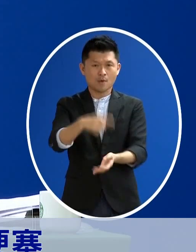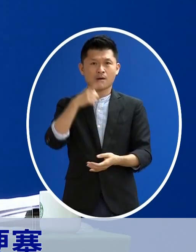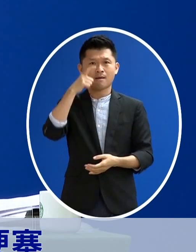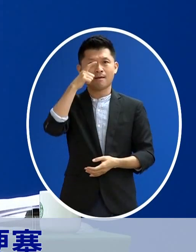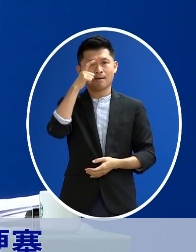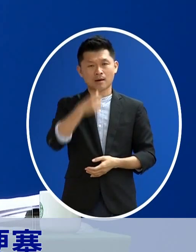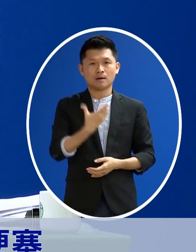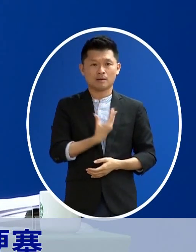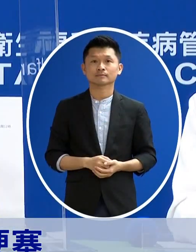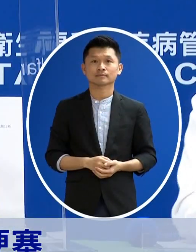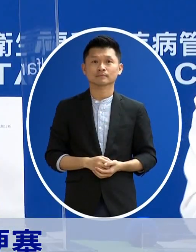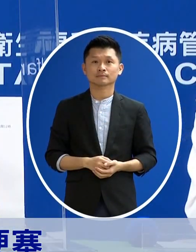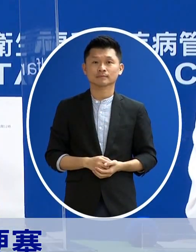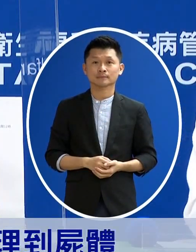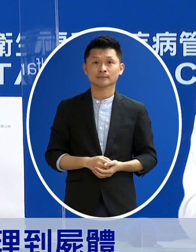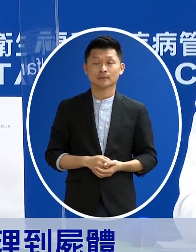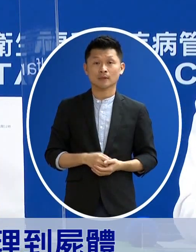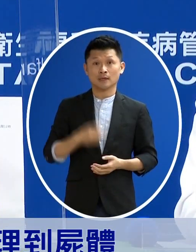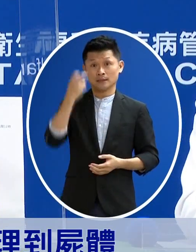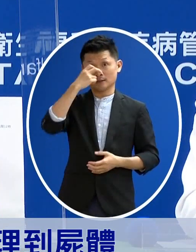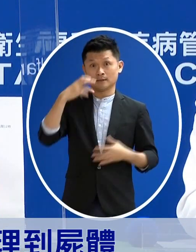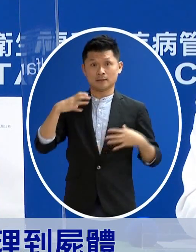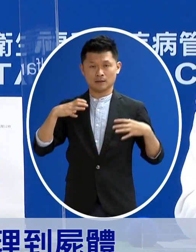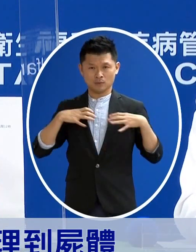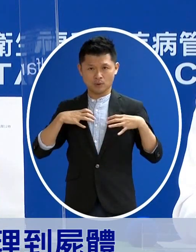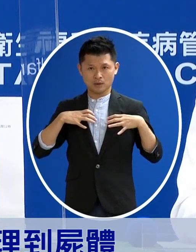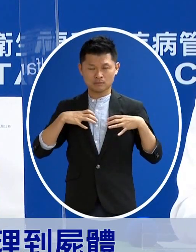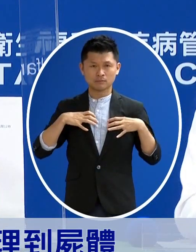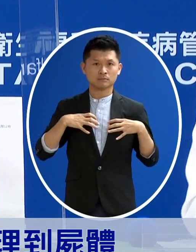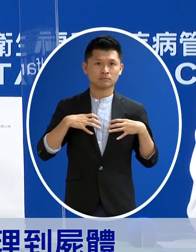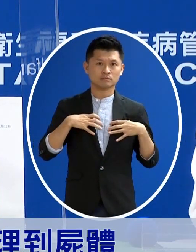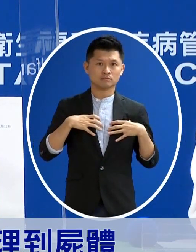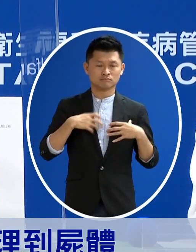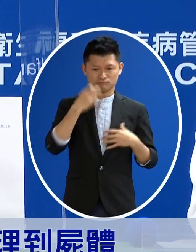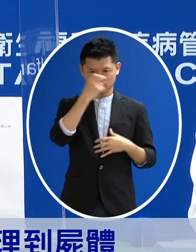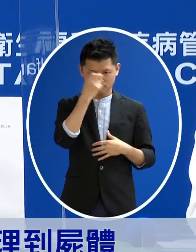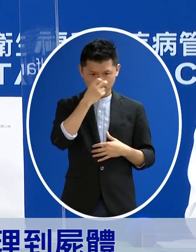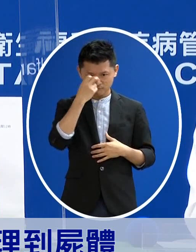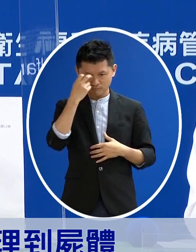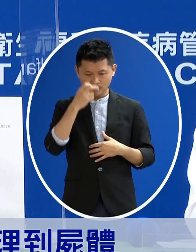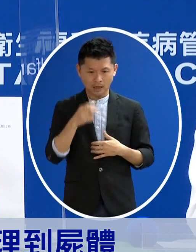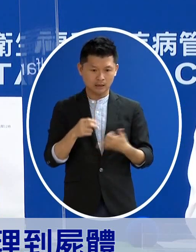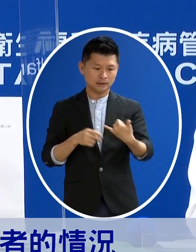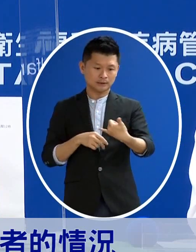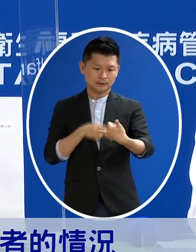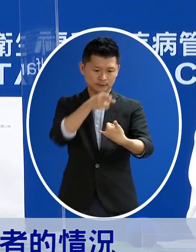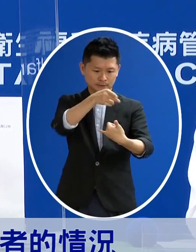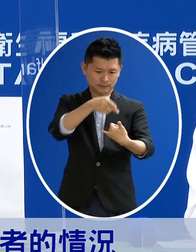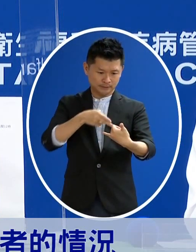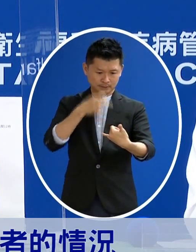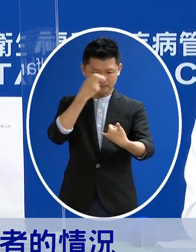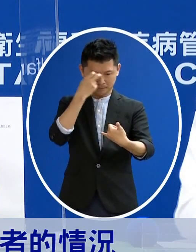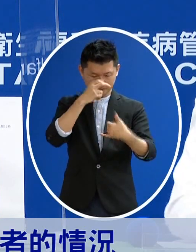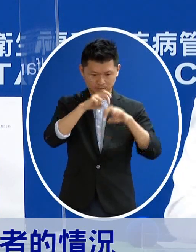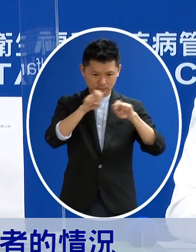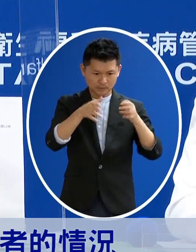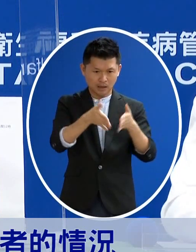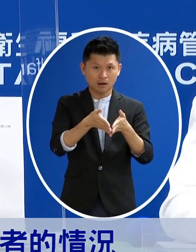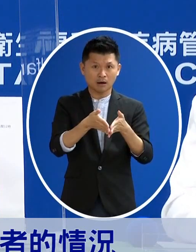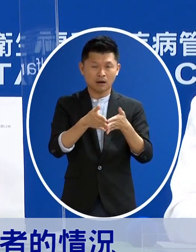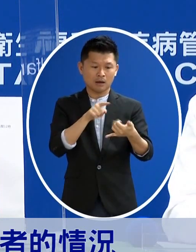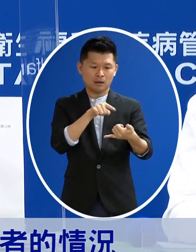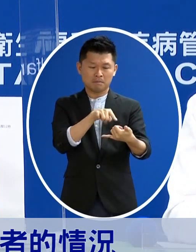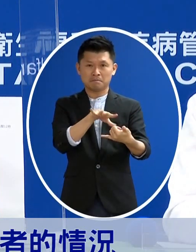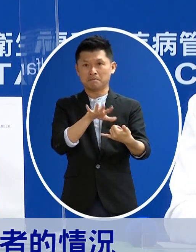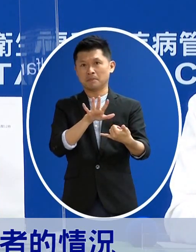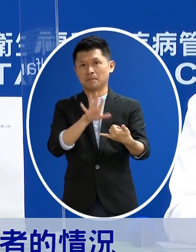是急性心肌梗塞。 检察官的相验，那一些要直接处理到尸体，那相关有这种